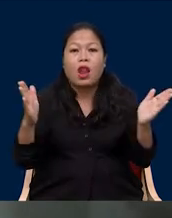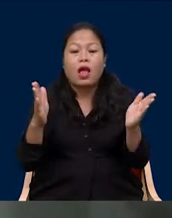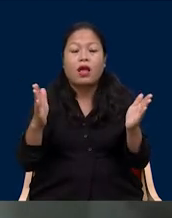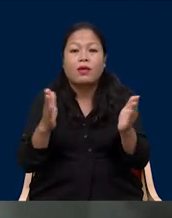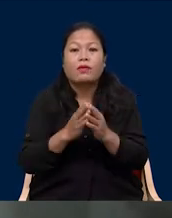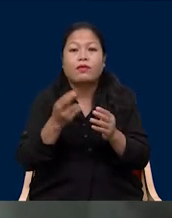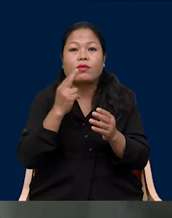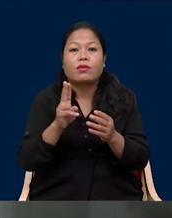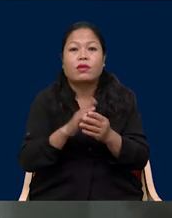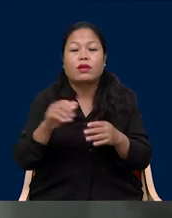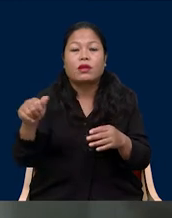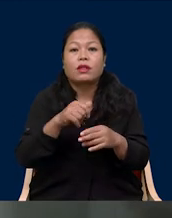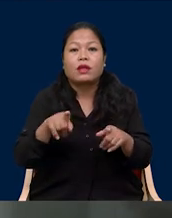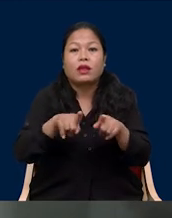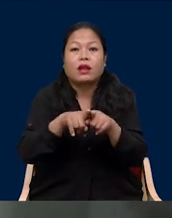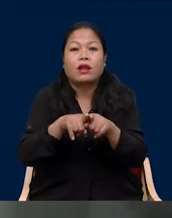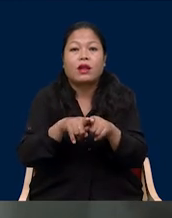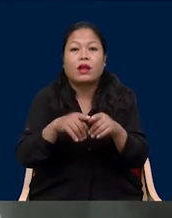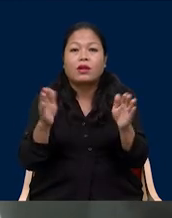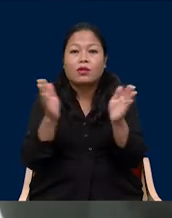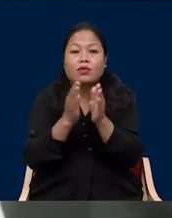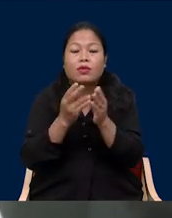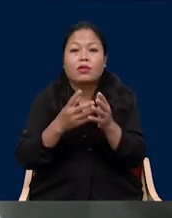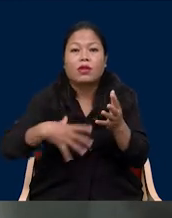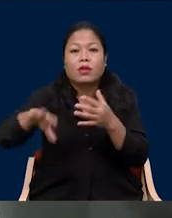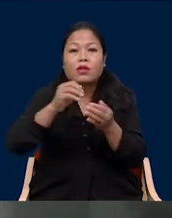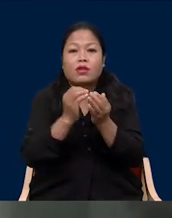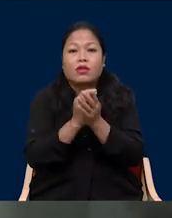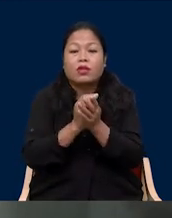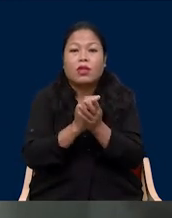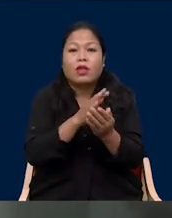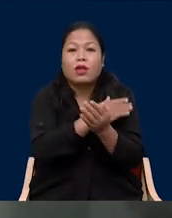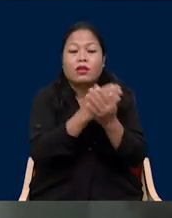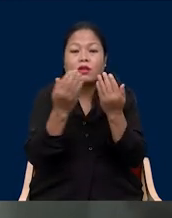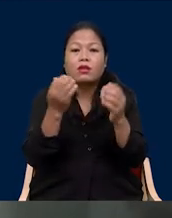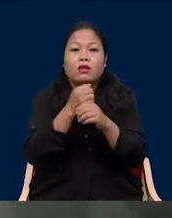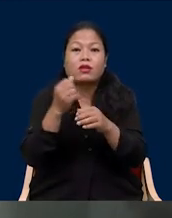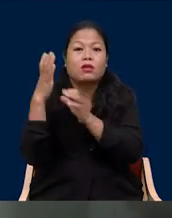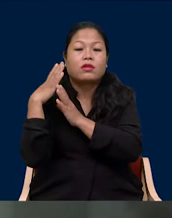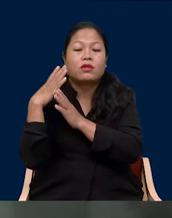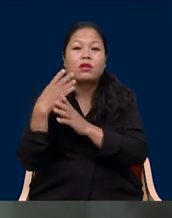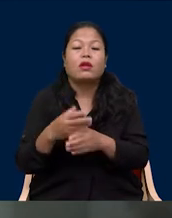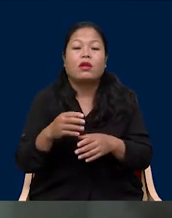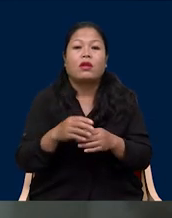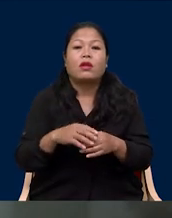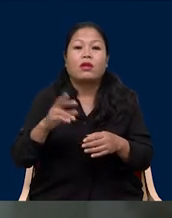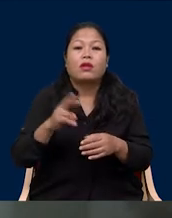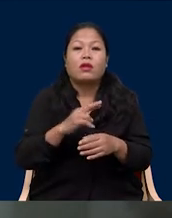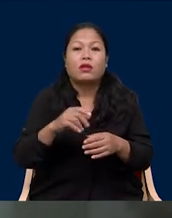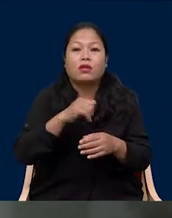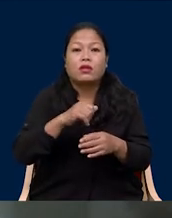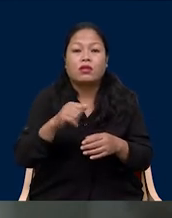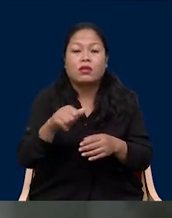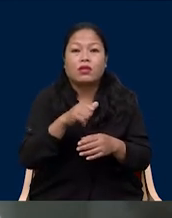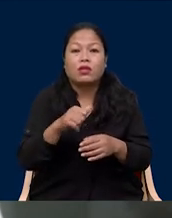एउटा डिस्क्रिप्टिभ रिटर्न फर्म हो, तर त्यसलाई चाहिँ अब एकदमै छोटाएर समराइज गर्ने भनेको एउटा जर्नलिस्टको काम हो, एउटा स्टोरी टेलरको